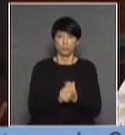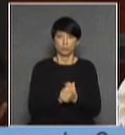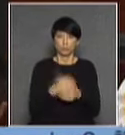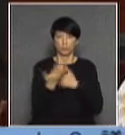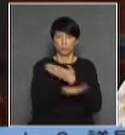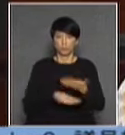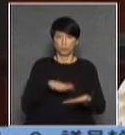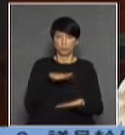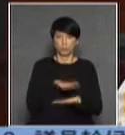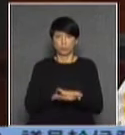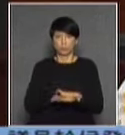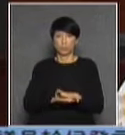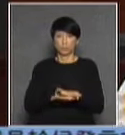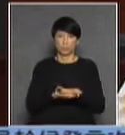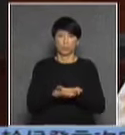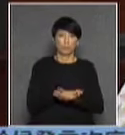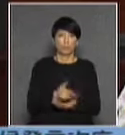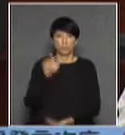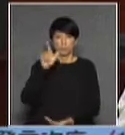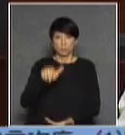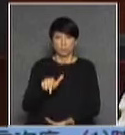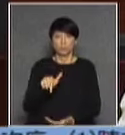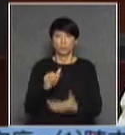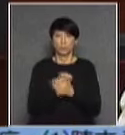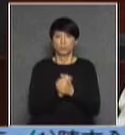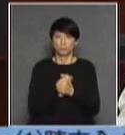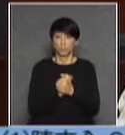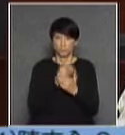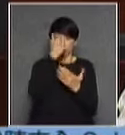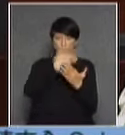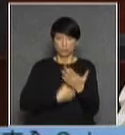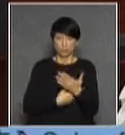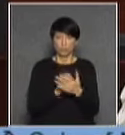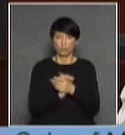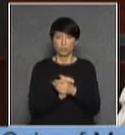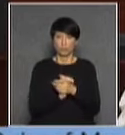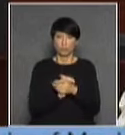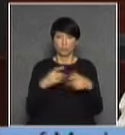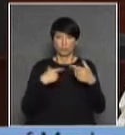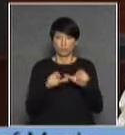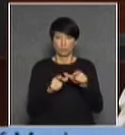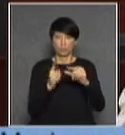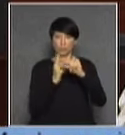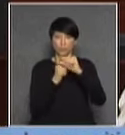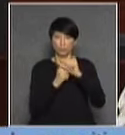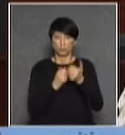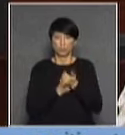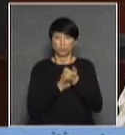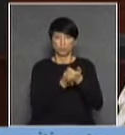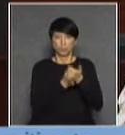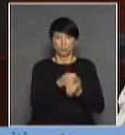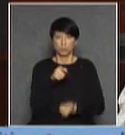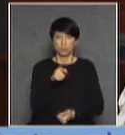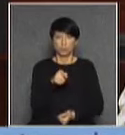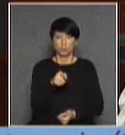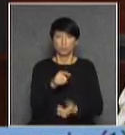去啊，以呢一個嘅即係。人工嘅中位數咧，係資助有關嘅服務，即係以穩